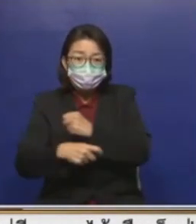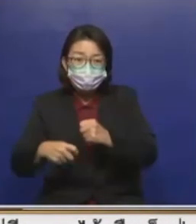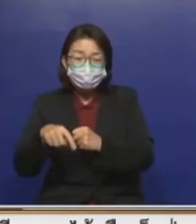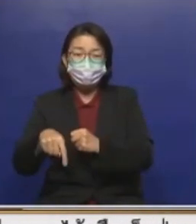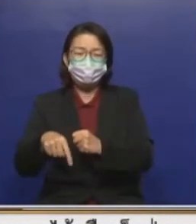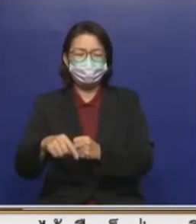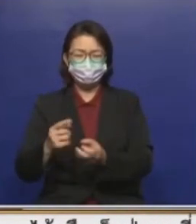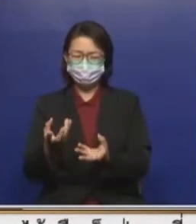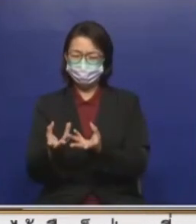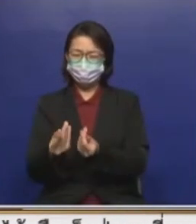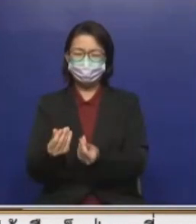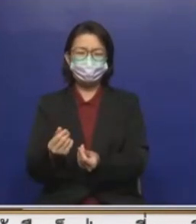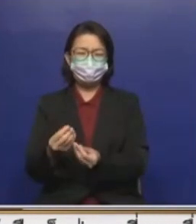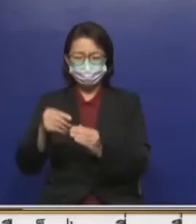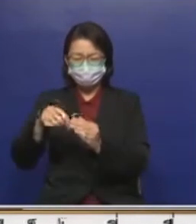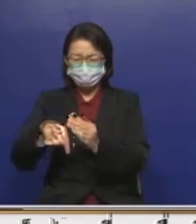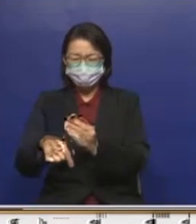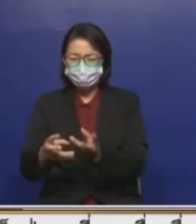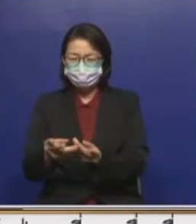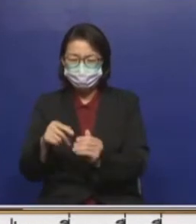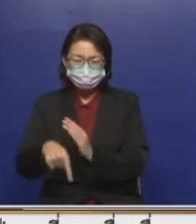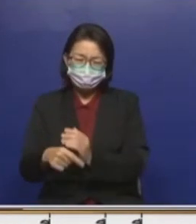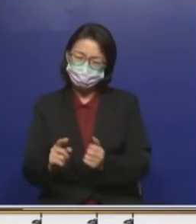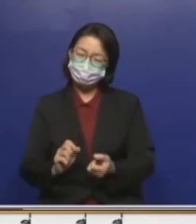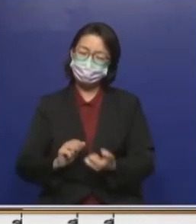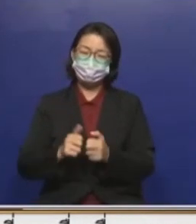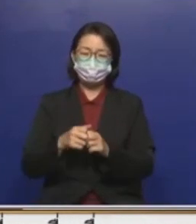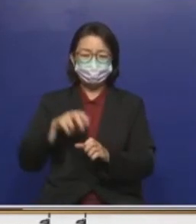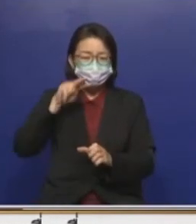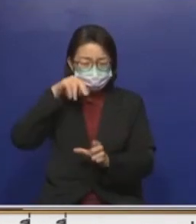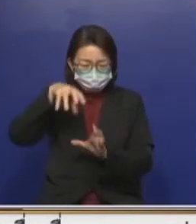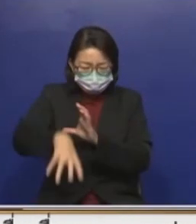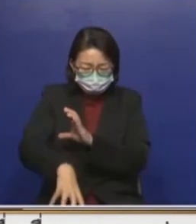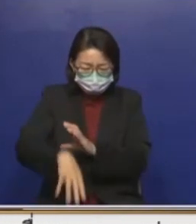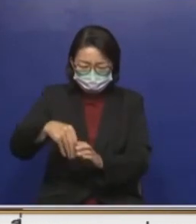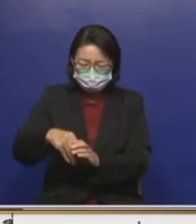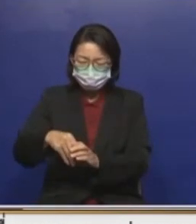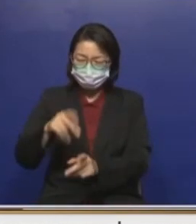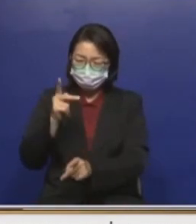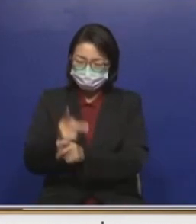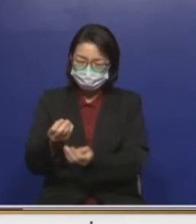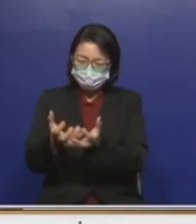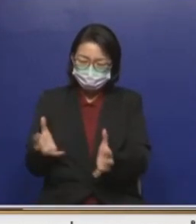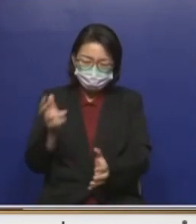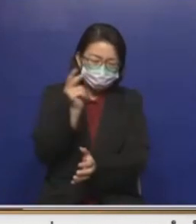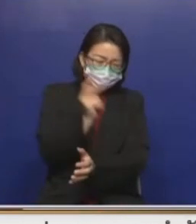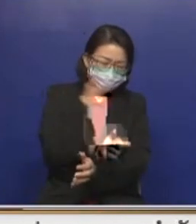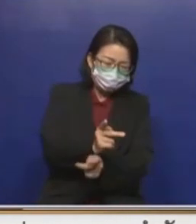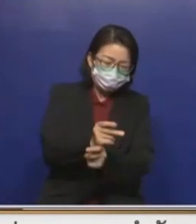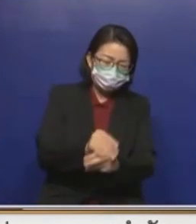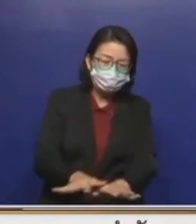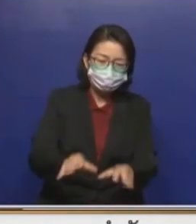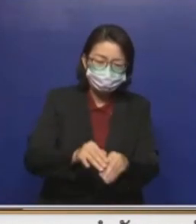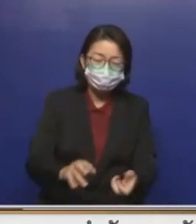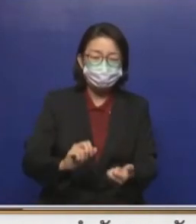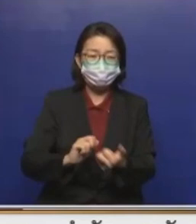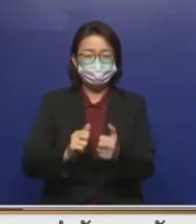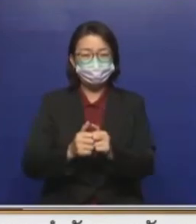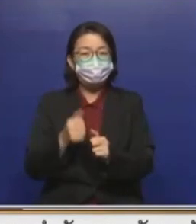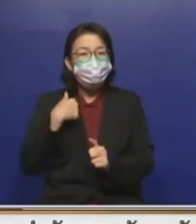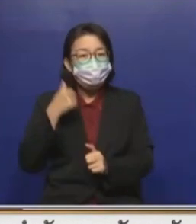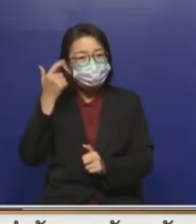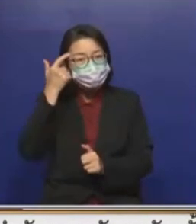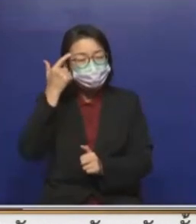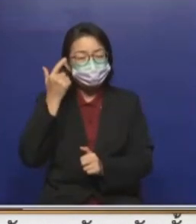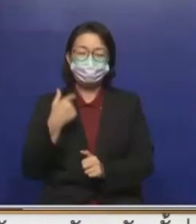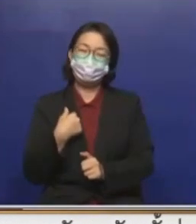ว่าเมื่อขุดไปแล้วเนี่ยมันจะสามารถกักเก็บน้ำให้กับเกษตรกรได้หรือไม่ท่านประธานคะจะเห็นได้ว่าการแก้ปัญห